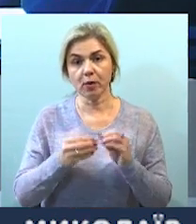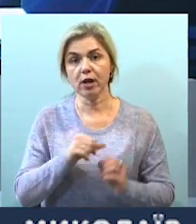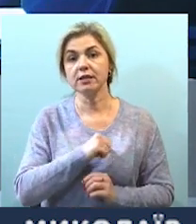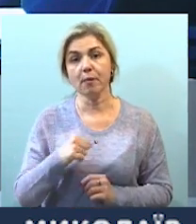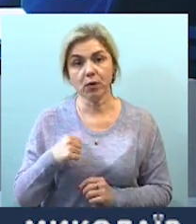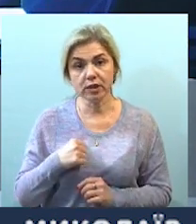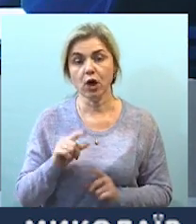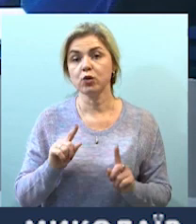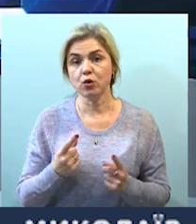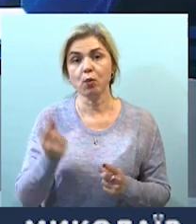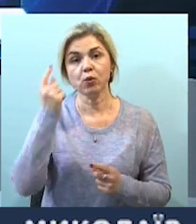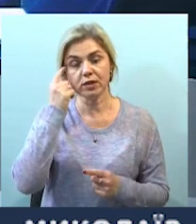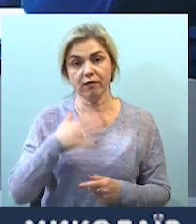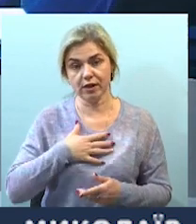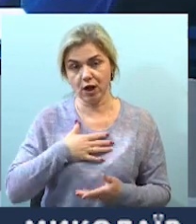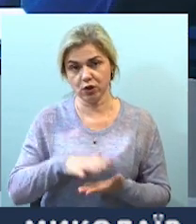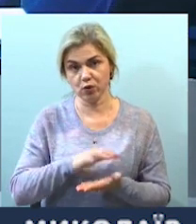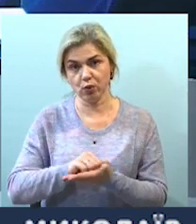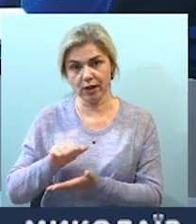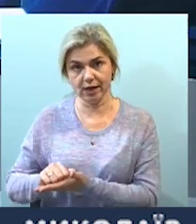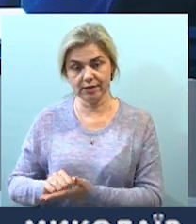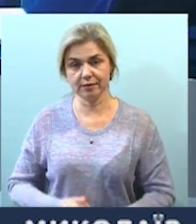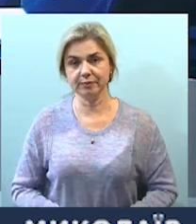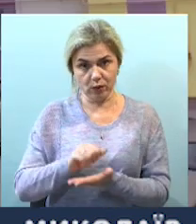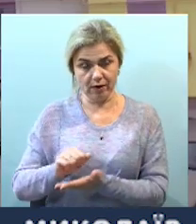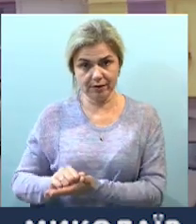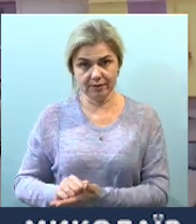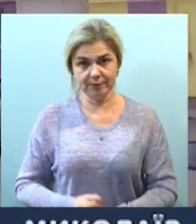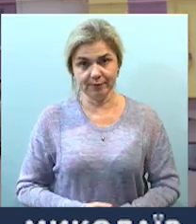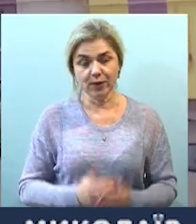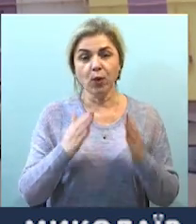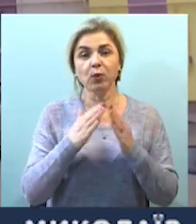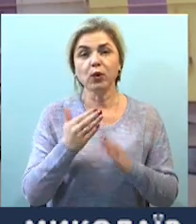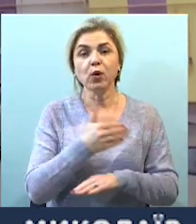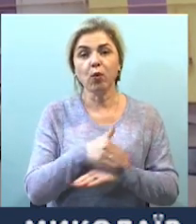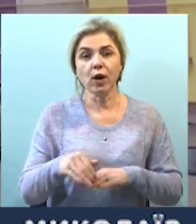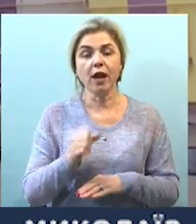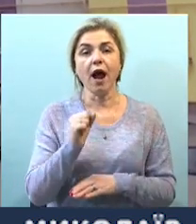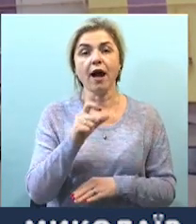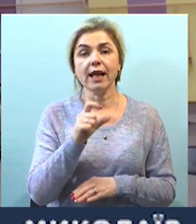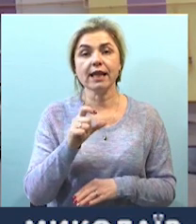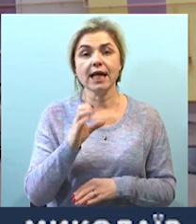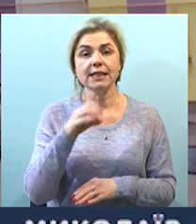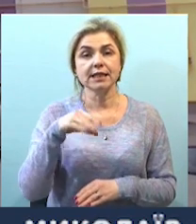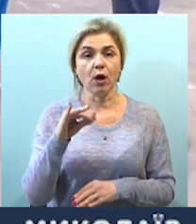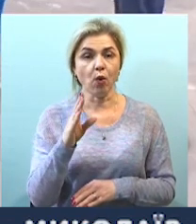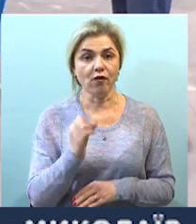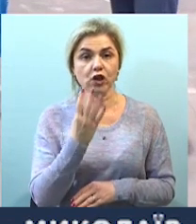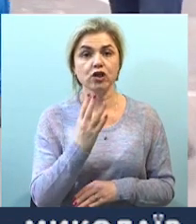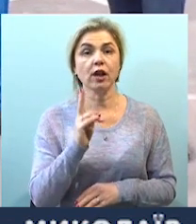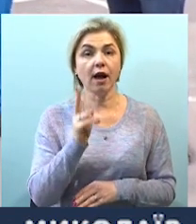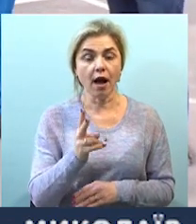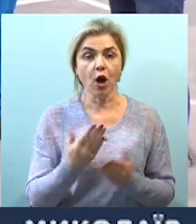самостійно. Чому, дізнавалися наші кореспонденти. Будинок по вулиці архітектора Старова, 4К,